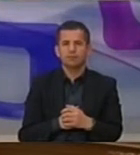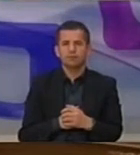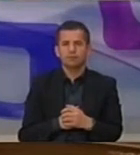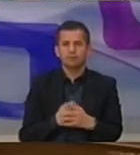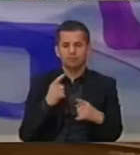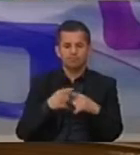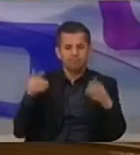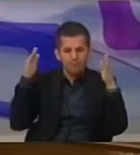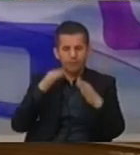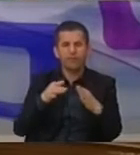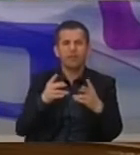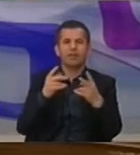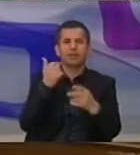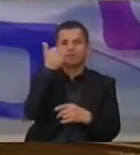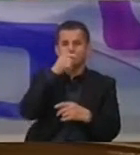prioritare duke